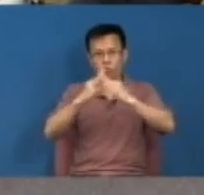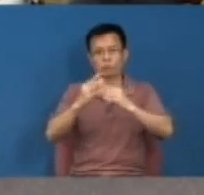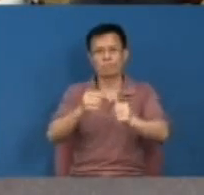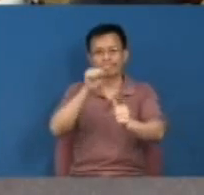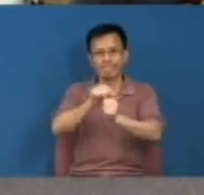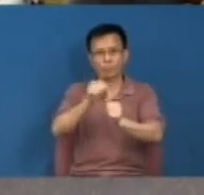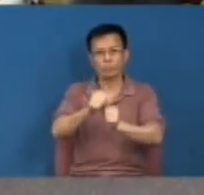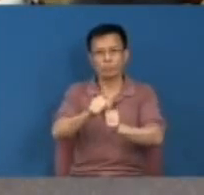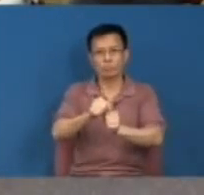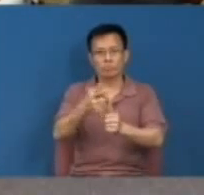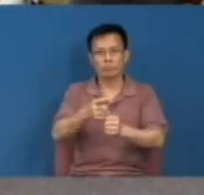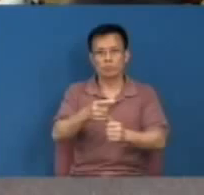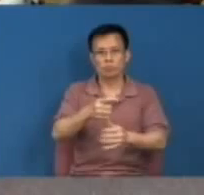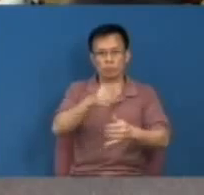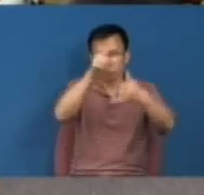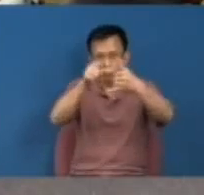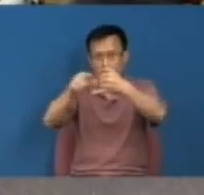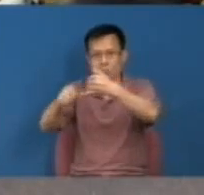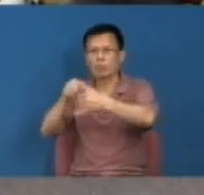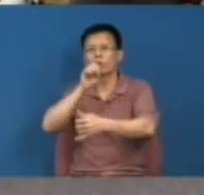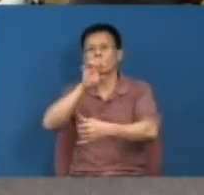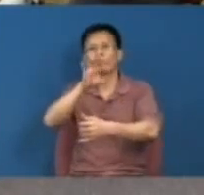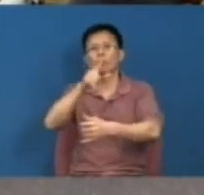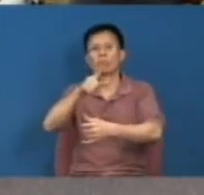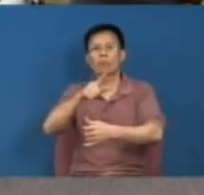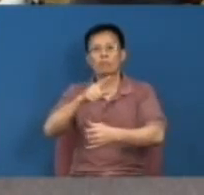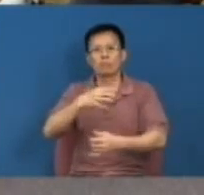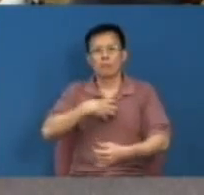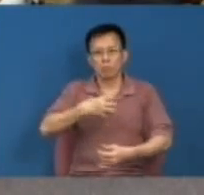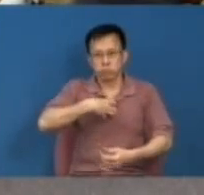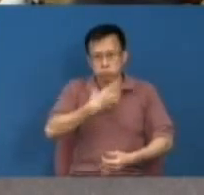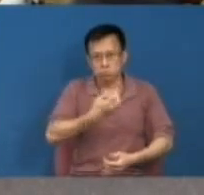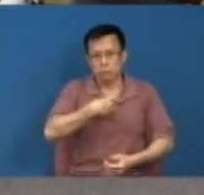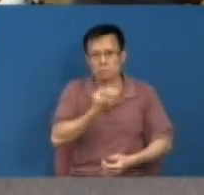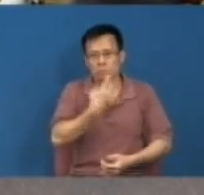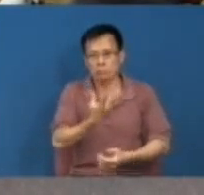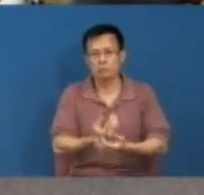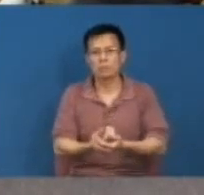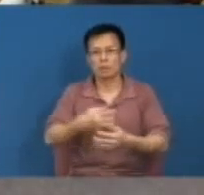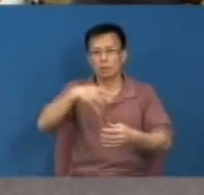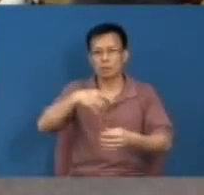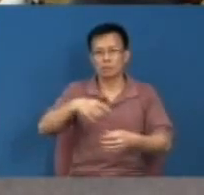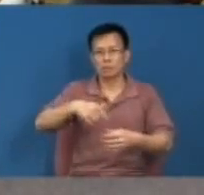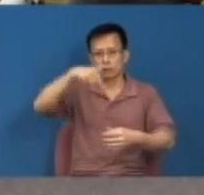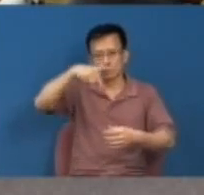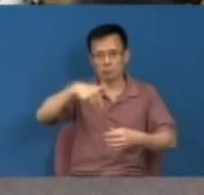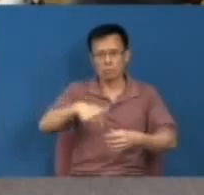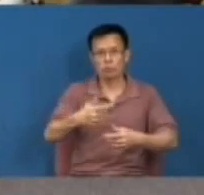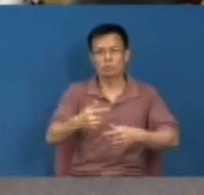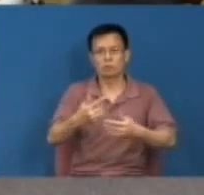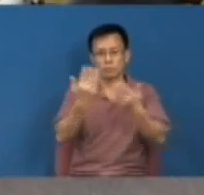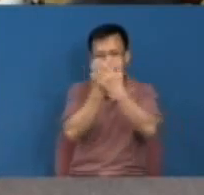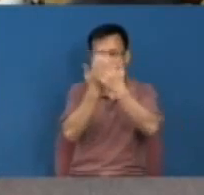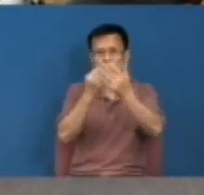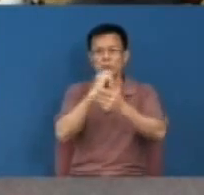们逐个逐个讲给我们知道他们的是苦，他们的苦在哪里、下半节呢我就我们有另外三位朋友呢，